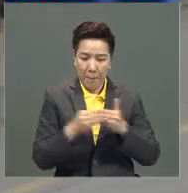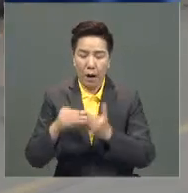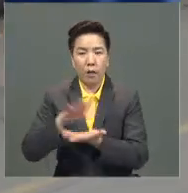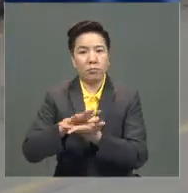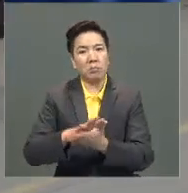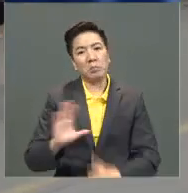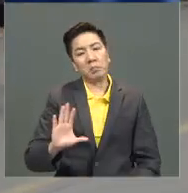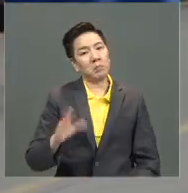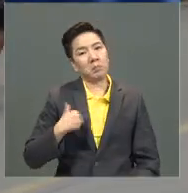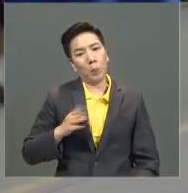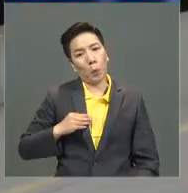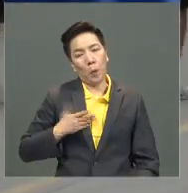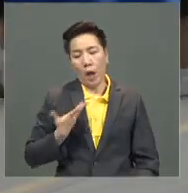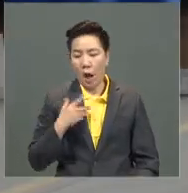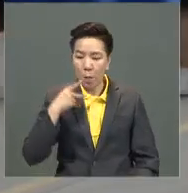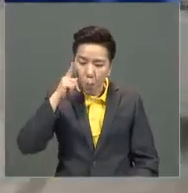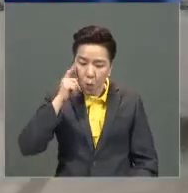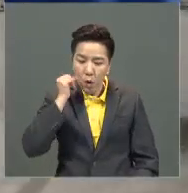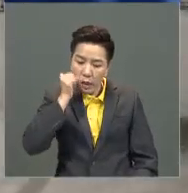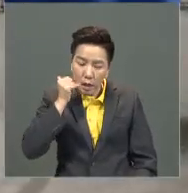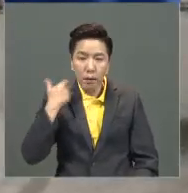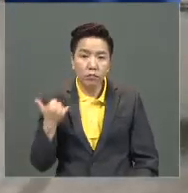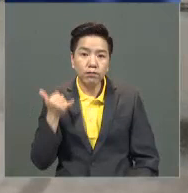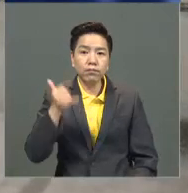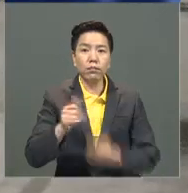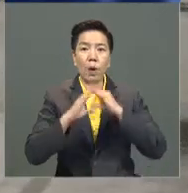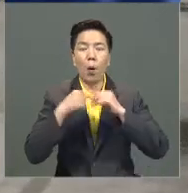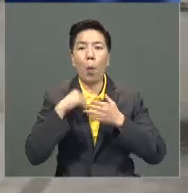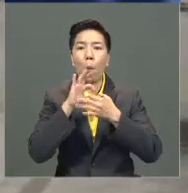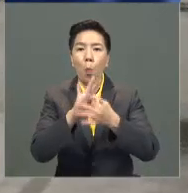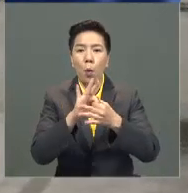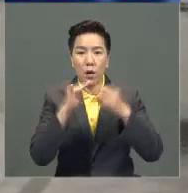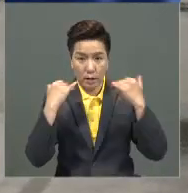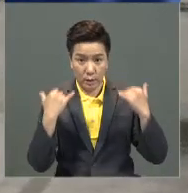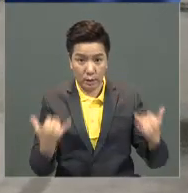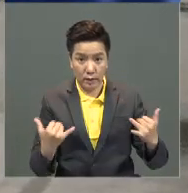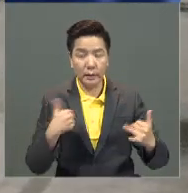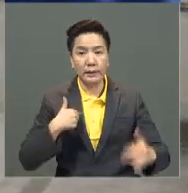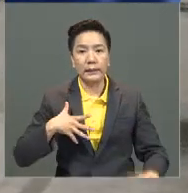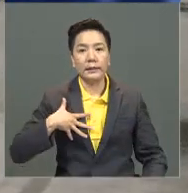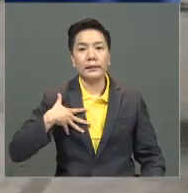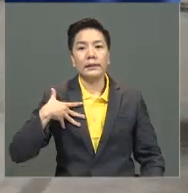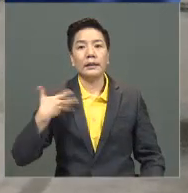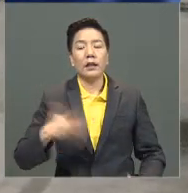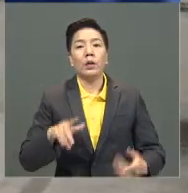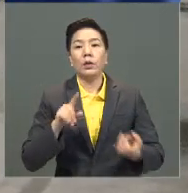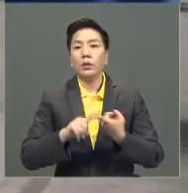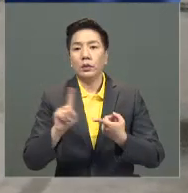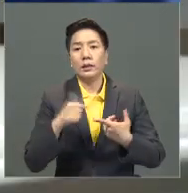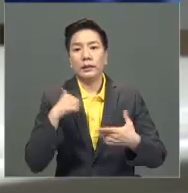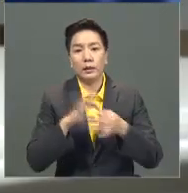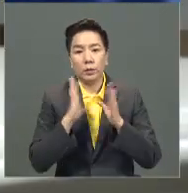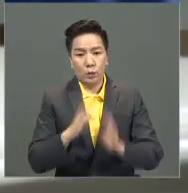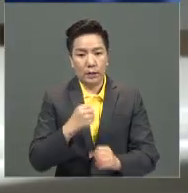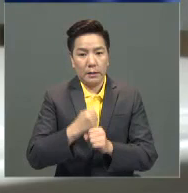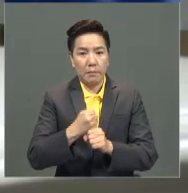เรียนไม่กล้าพาคุณปู่คุณย่าไปเที่ยวที่ระยองก็ห่วงกันแต่ว่าตอนนี้เนี่ยสบายใจได้แล้วนะคะเพราะว่าเจ้าหน้าที่เขา